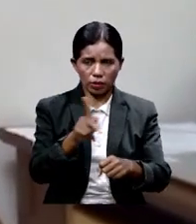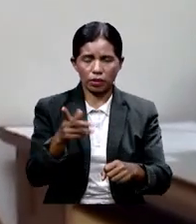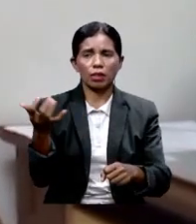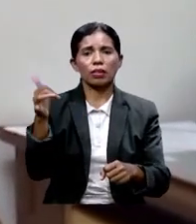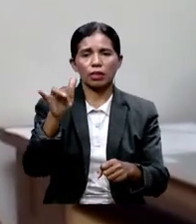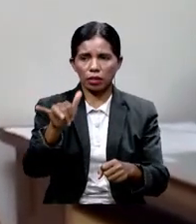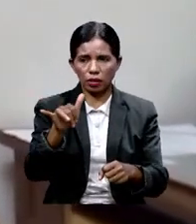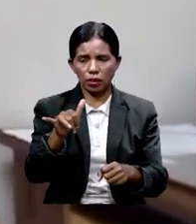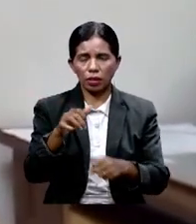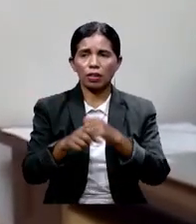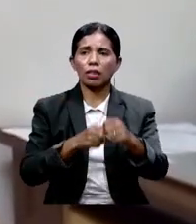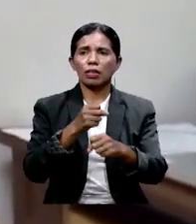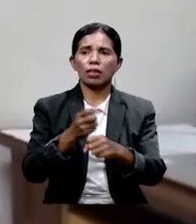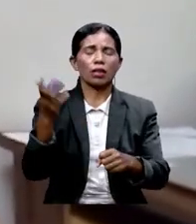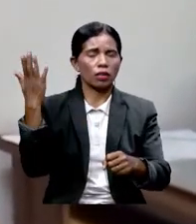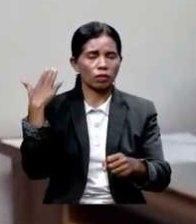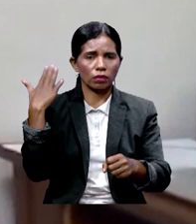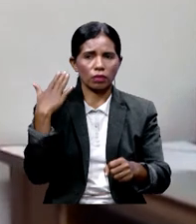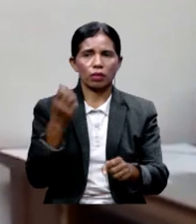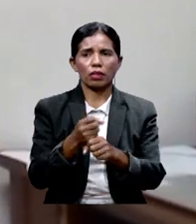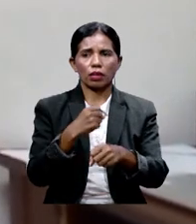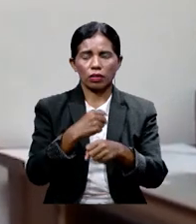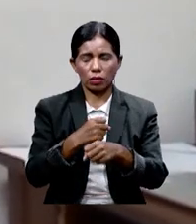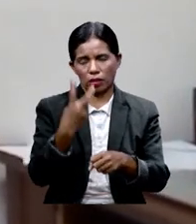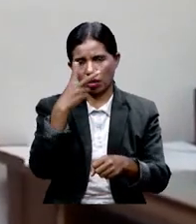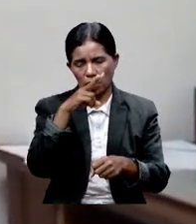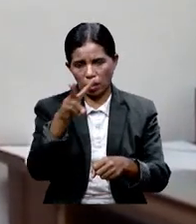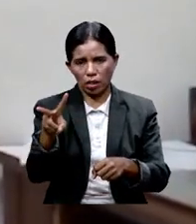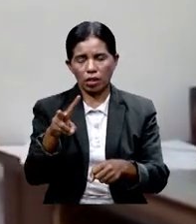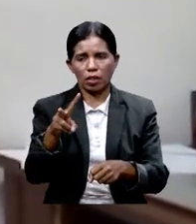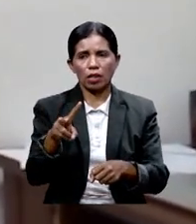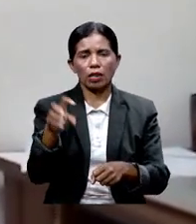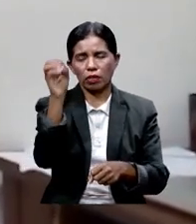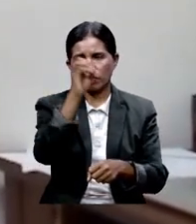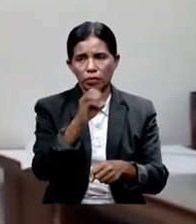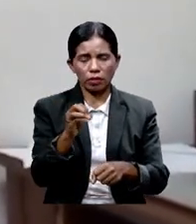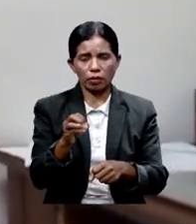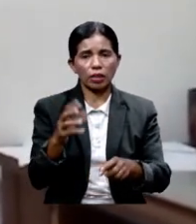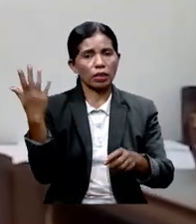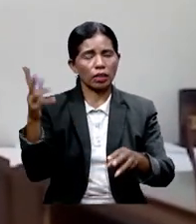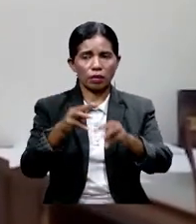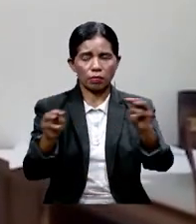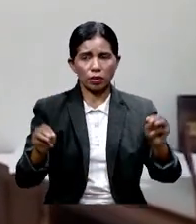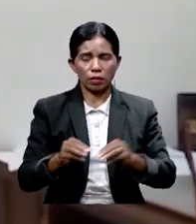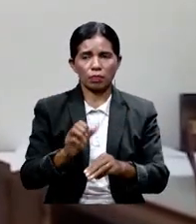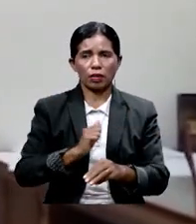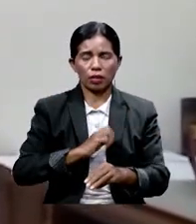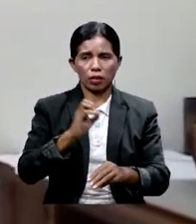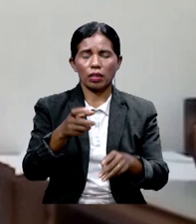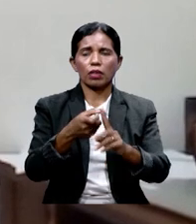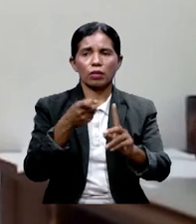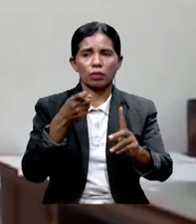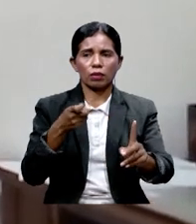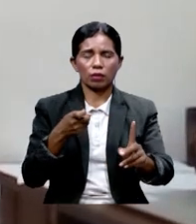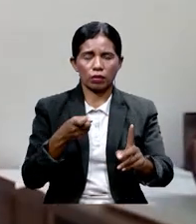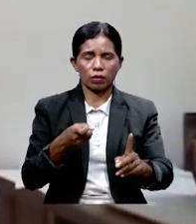maka yetinan koto sira manan tenet atu hal survei o design ia munisipa Ainaro nebe ma komposto kusi a